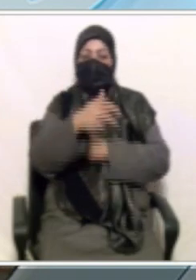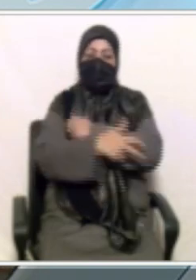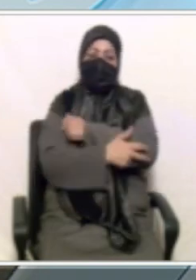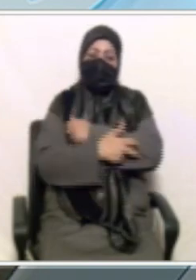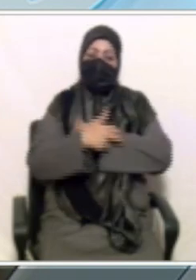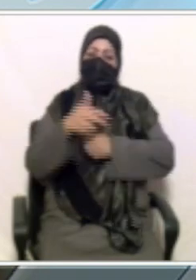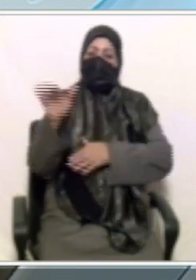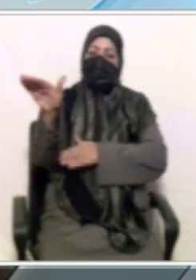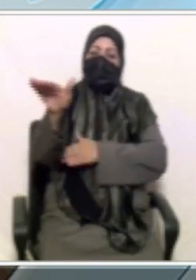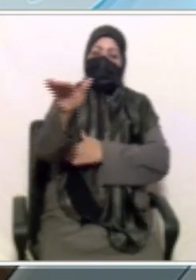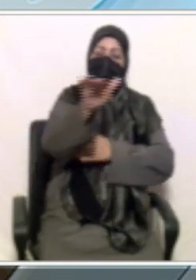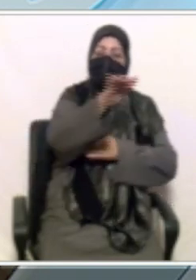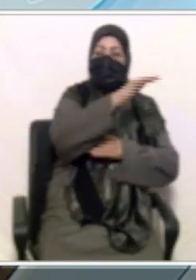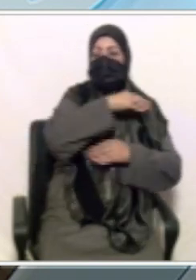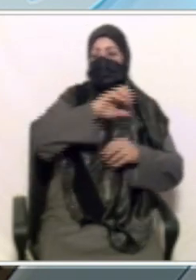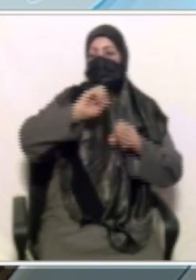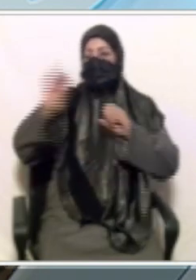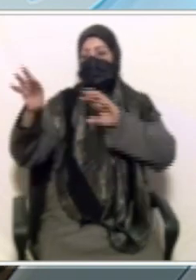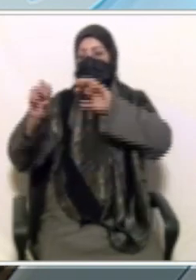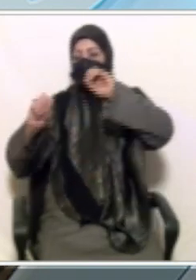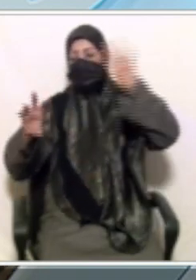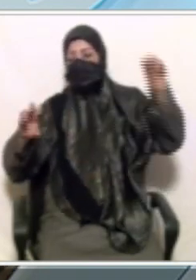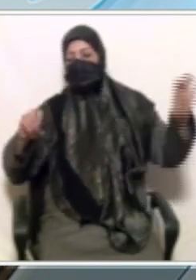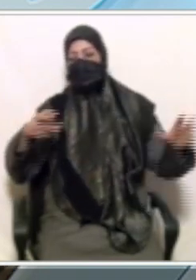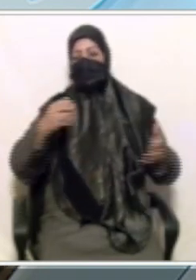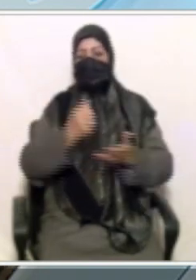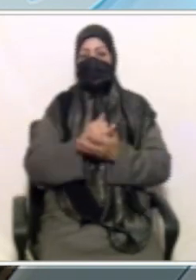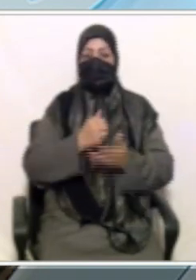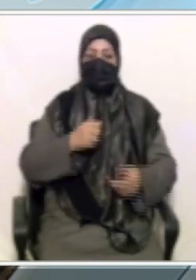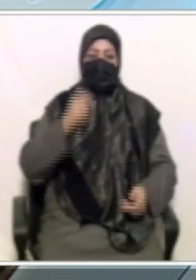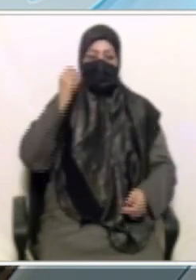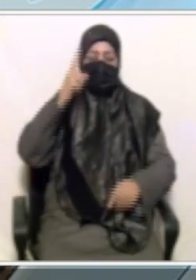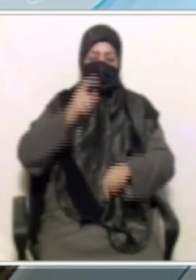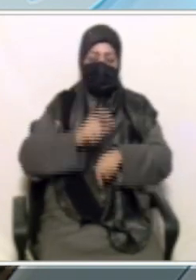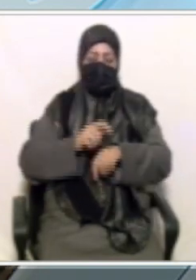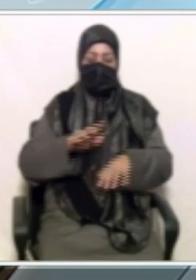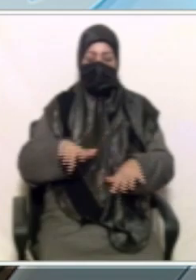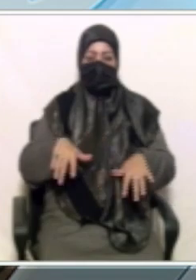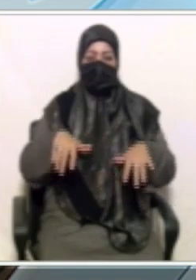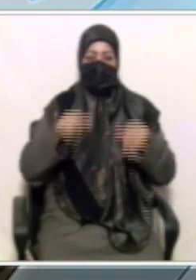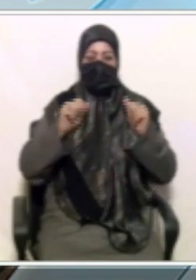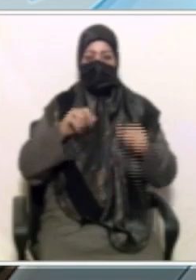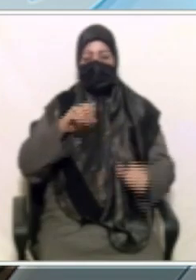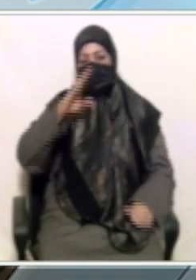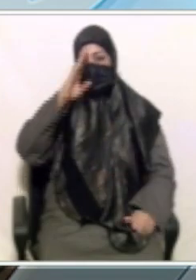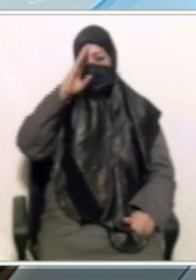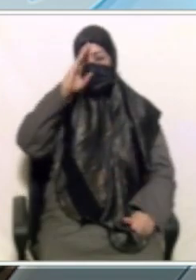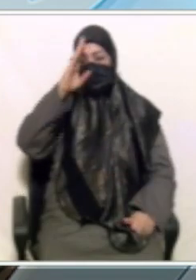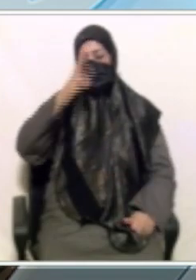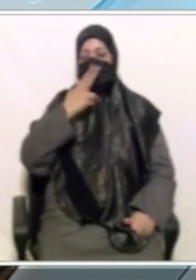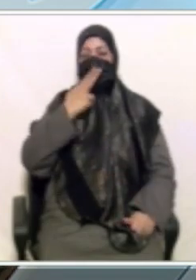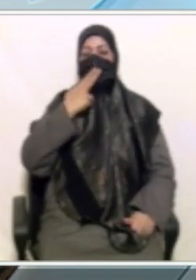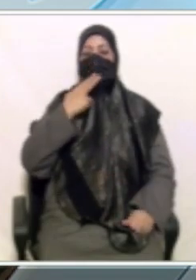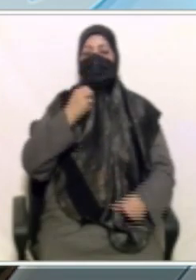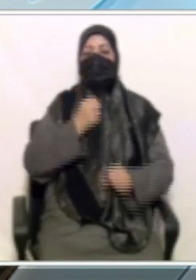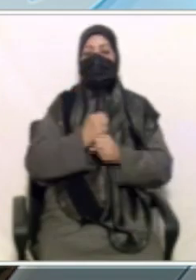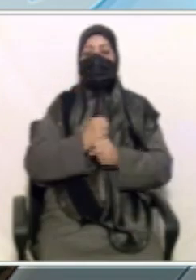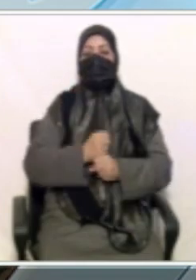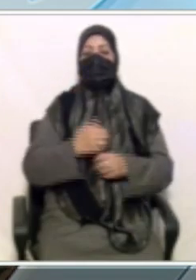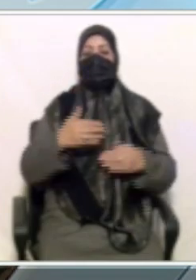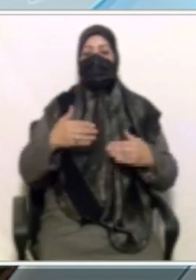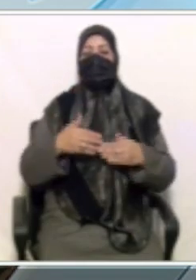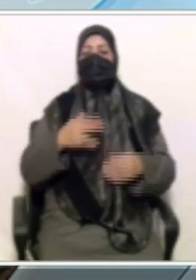مصالح المسلمين. والوقت انتهى، ولا أجد إلا أن أستودعكم الله الذي لا تضيع ودائعه، والسلام عليكم ورحمة الله